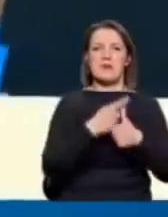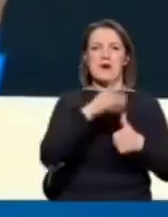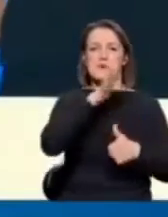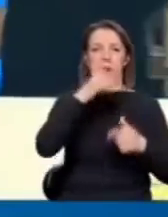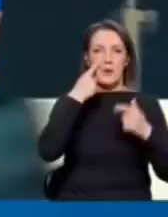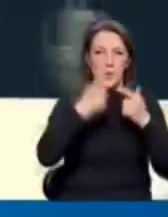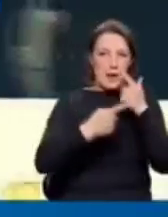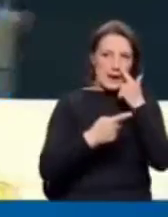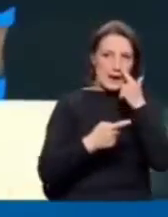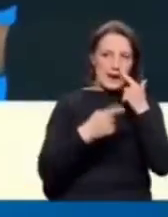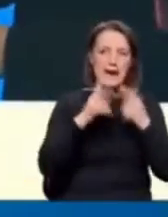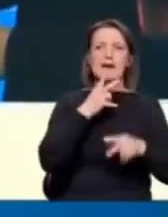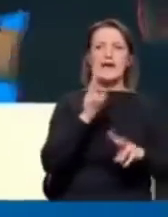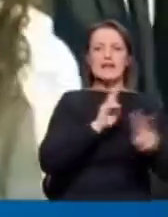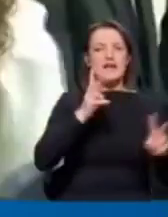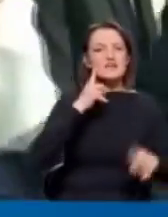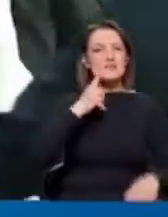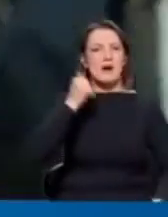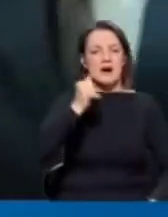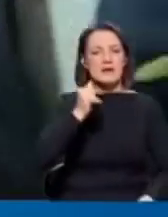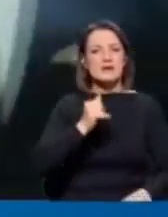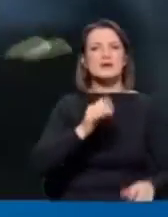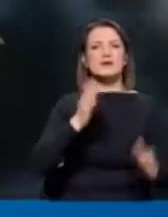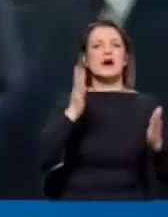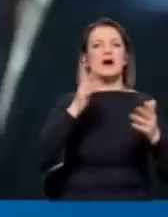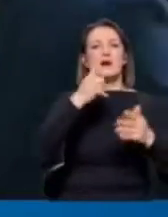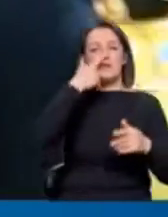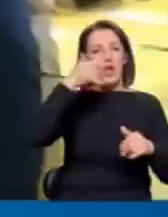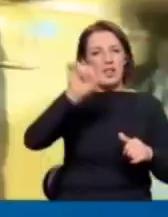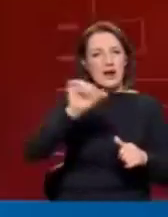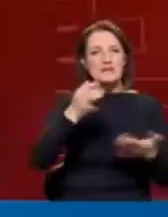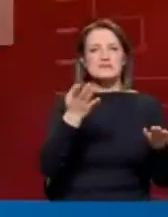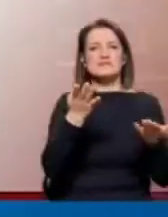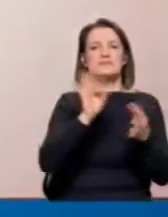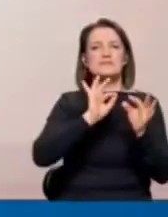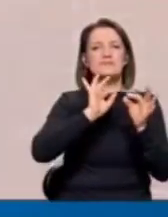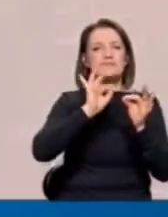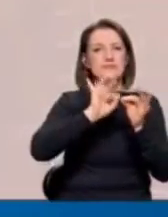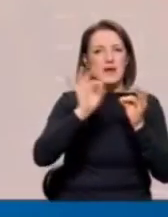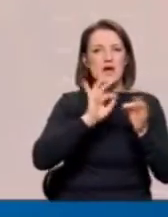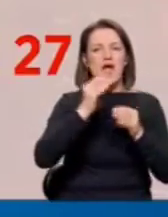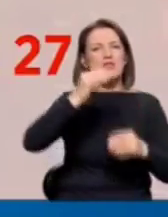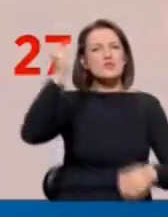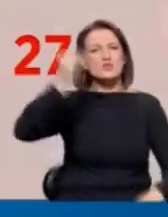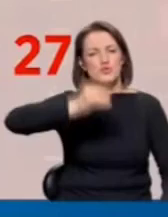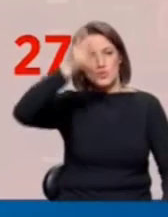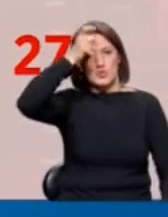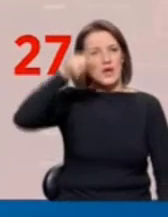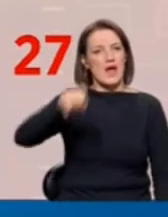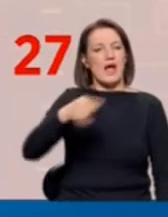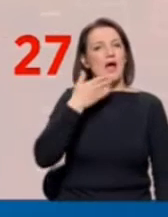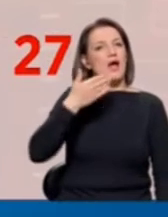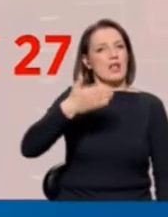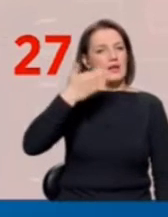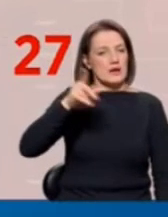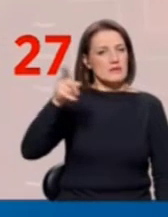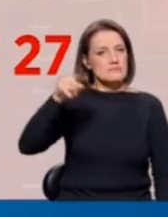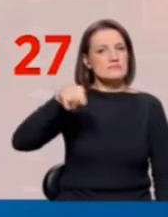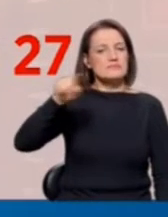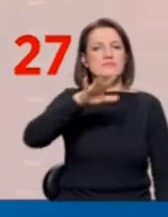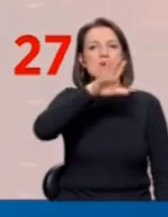bölgesinde enerji bakanı sık sık elektrik doğalgaz akaryakıt fiyatlarını vatandaşına en ucuzundan ülkeyi vurgusu yaparken